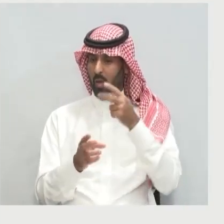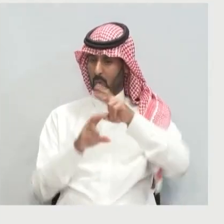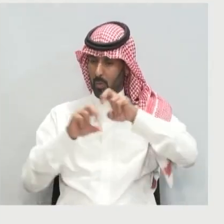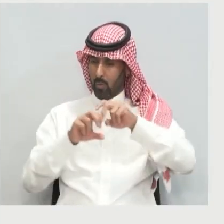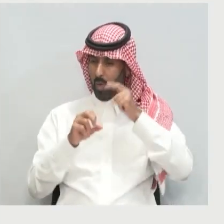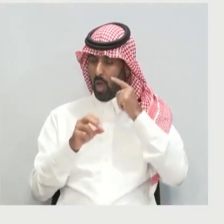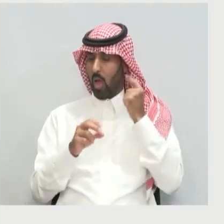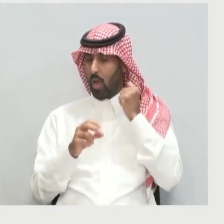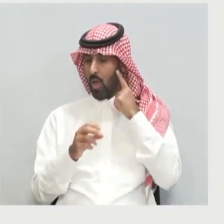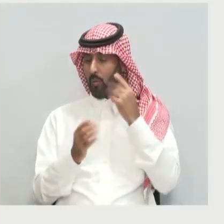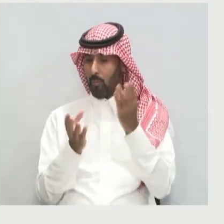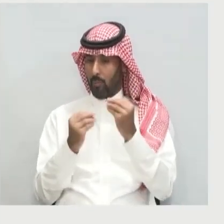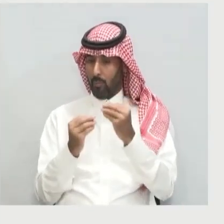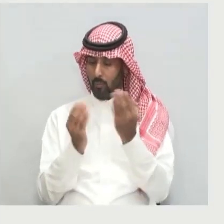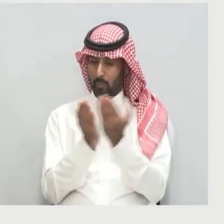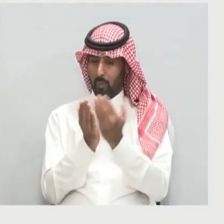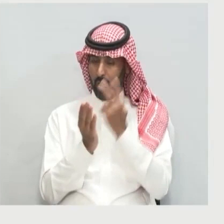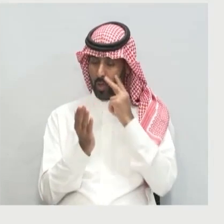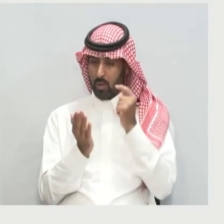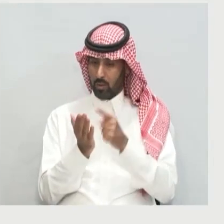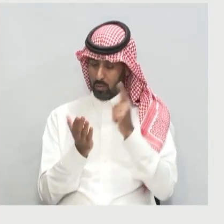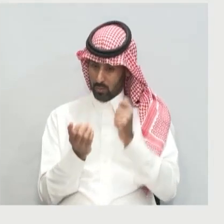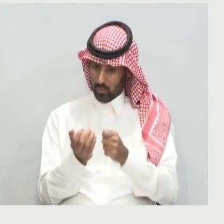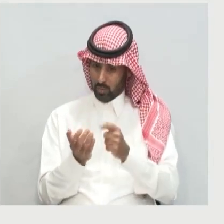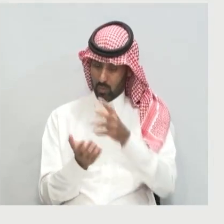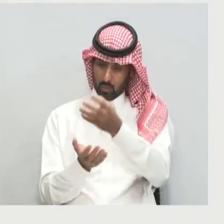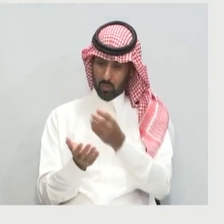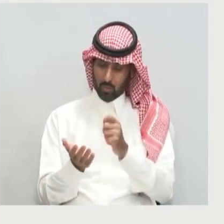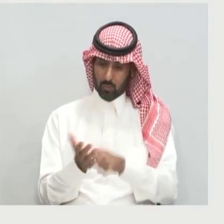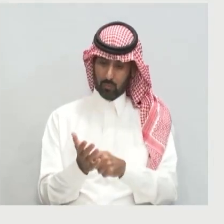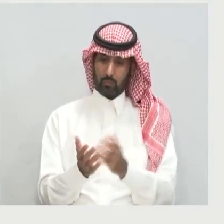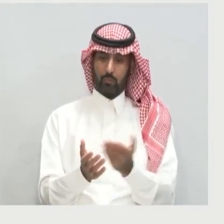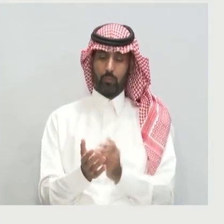توثيق المصدر التي جاءت منها هذه المعلومات